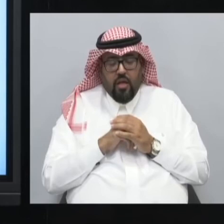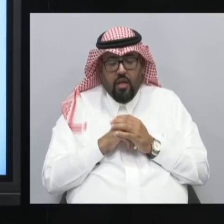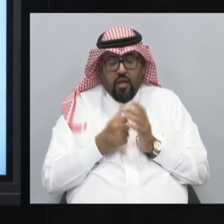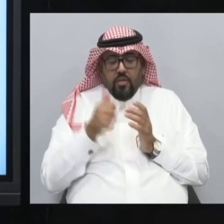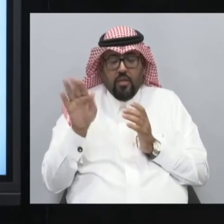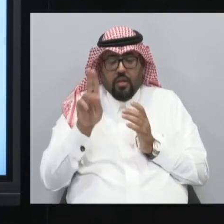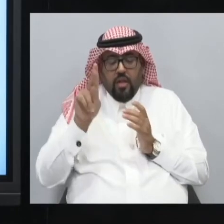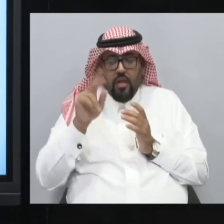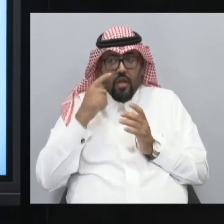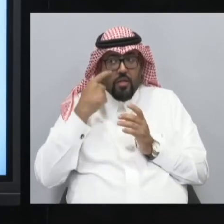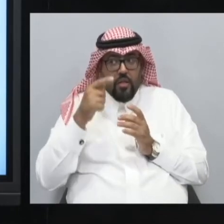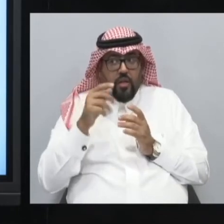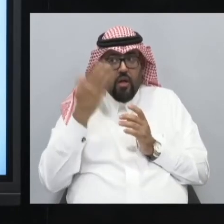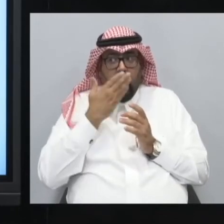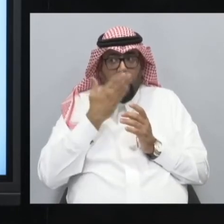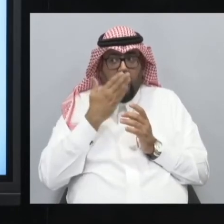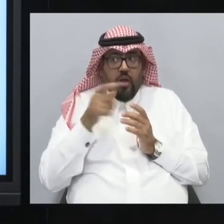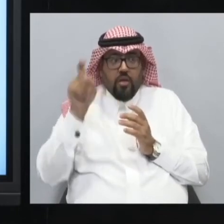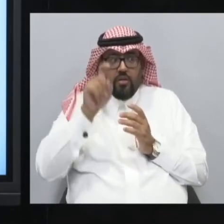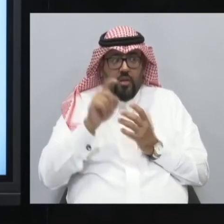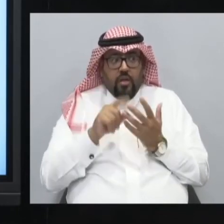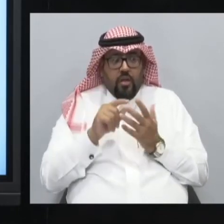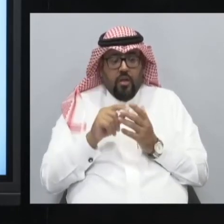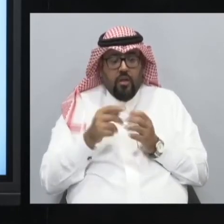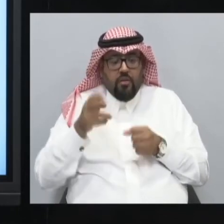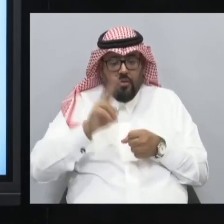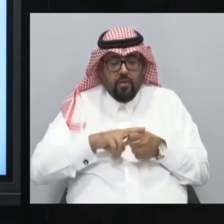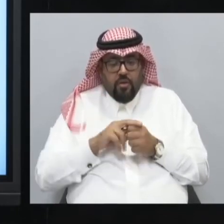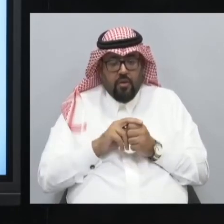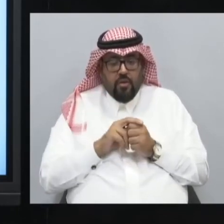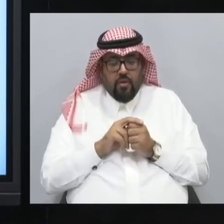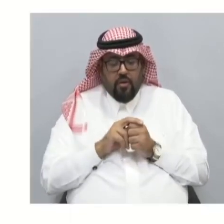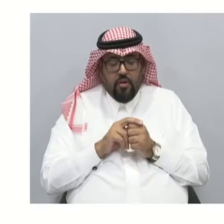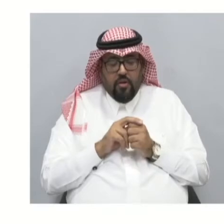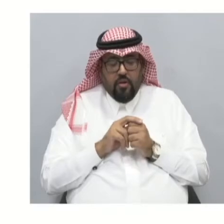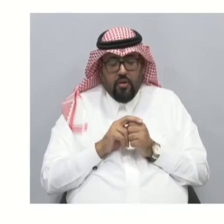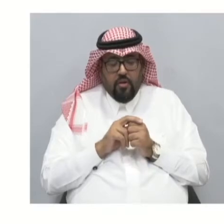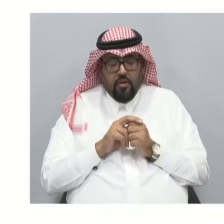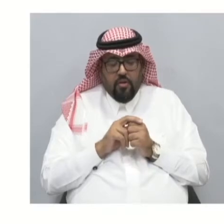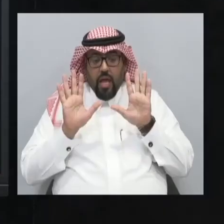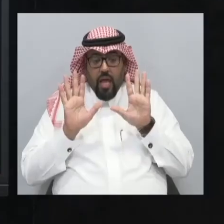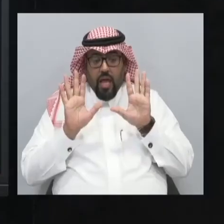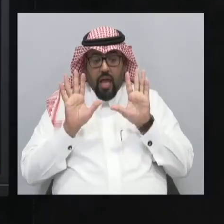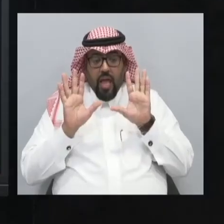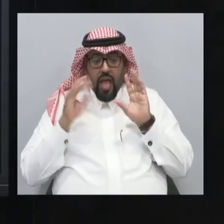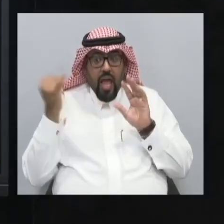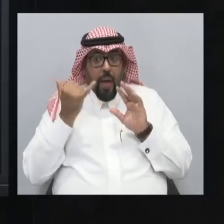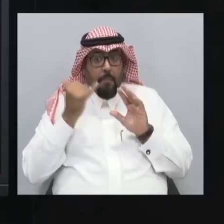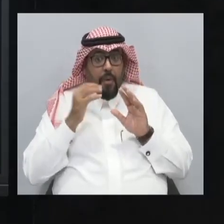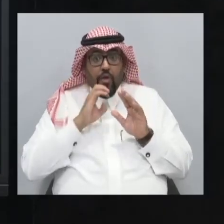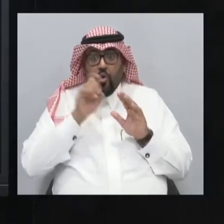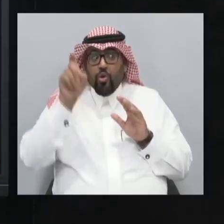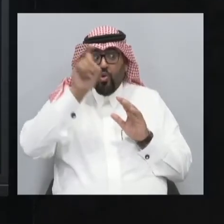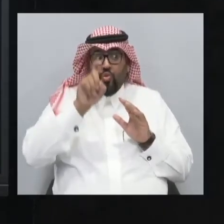استطلع ثم أسأل ثم أقرأ ثم أجب ثم راجع ثم أجب ثم راجع. أهمية